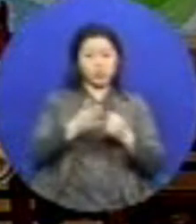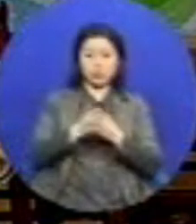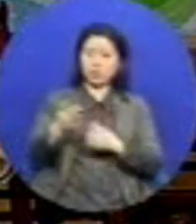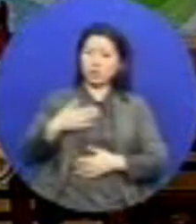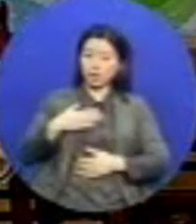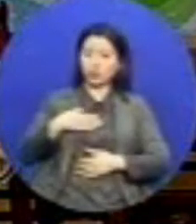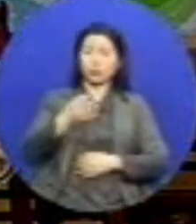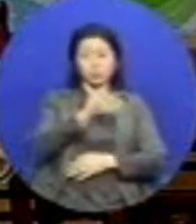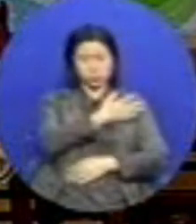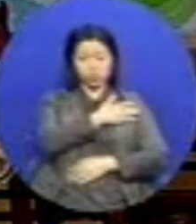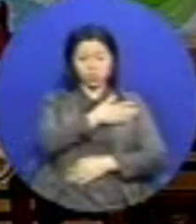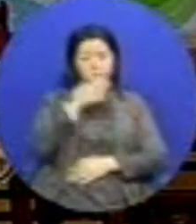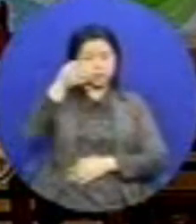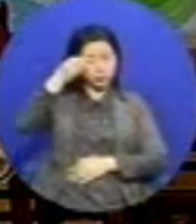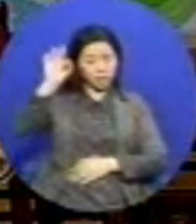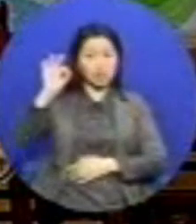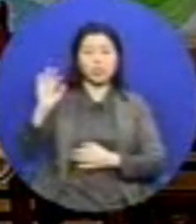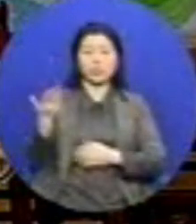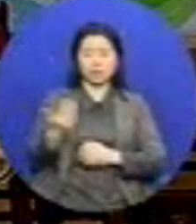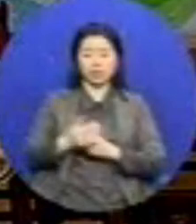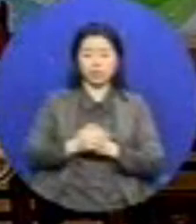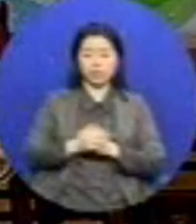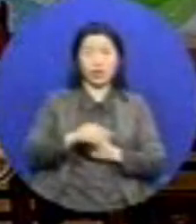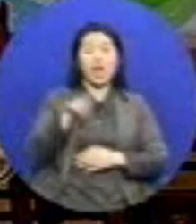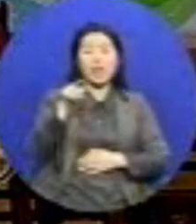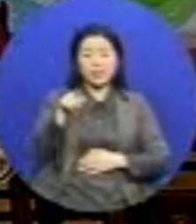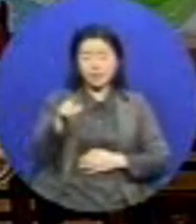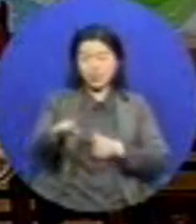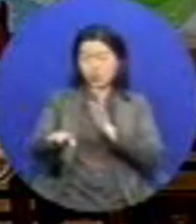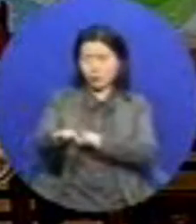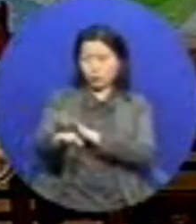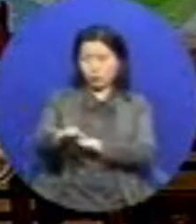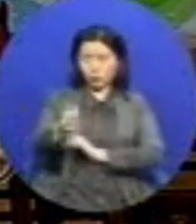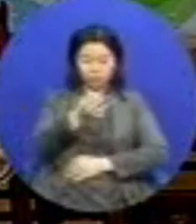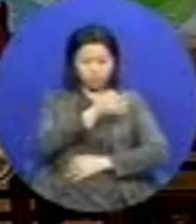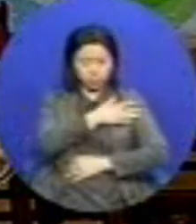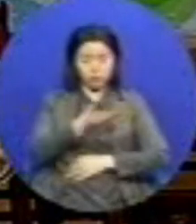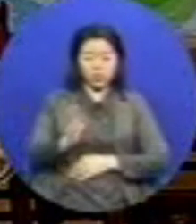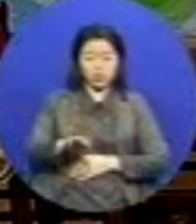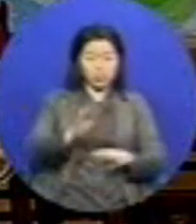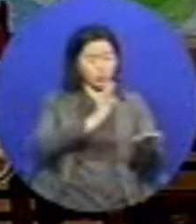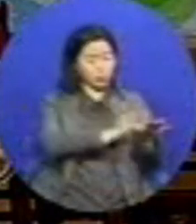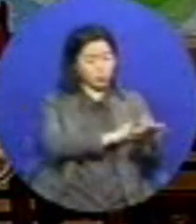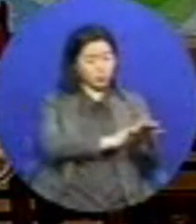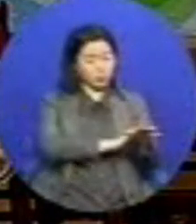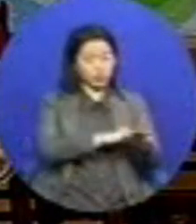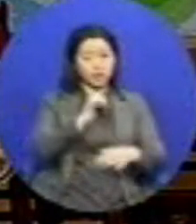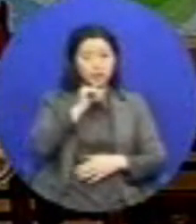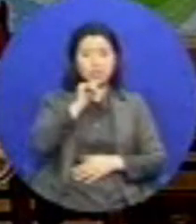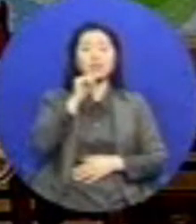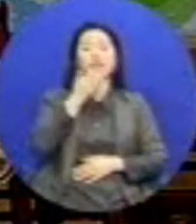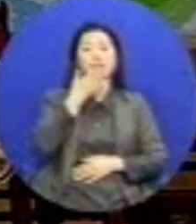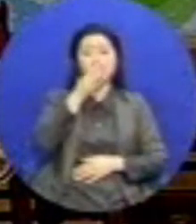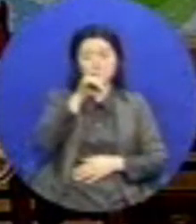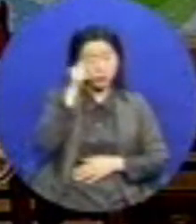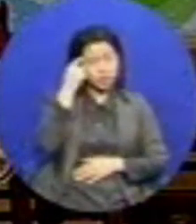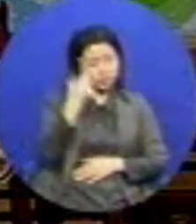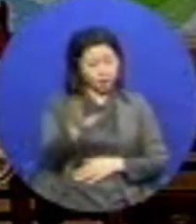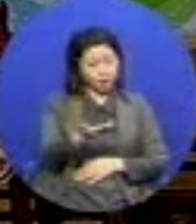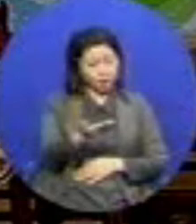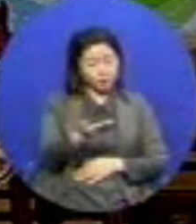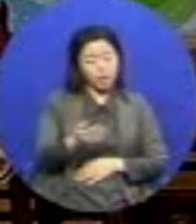해요 너의 오른손은 부유한 데 왼손은 가난할 수 있는가